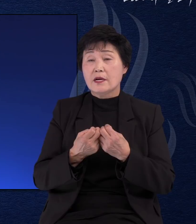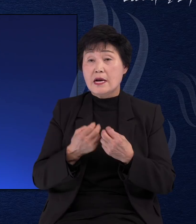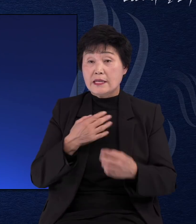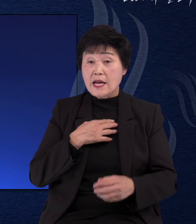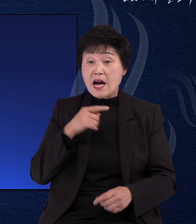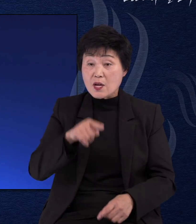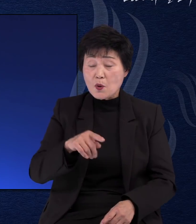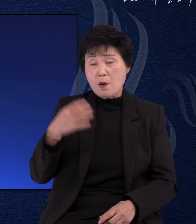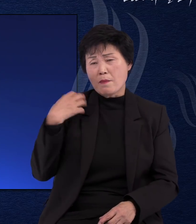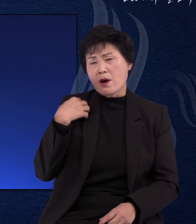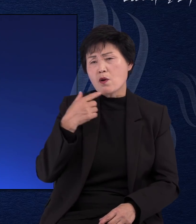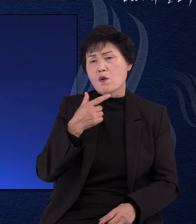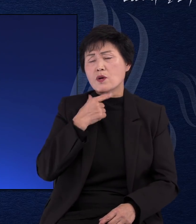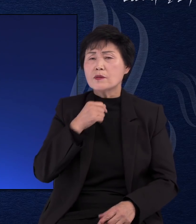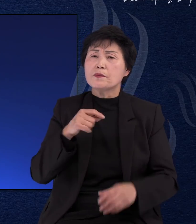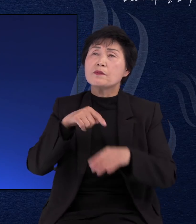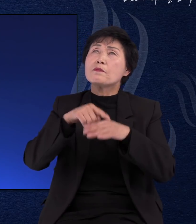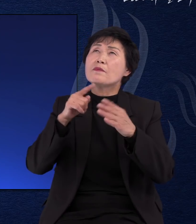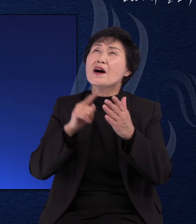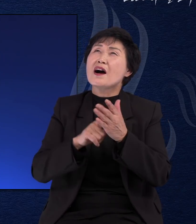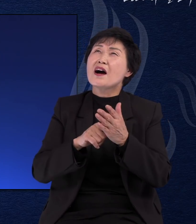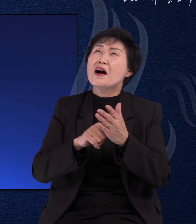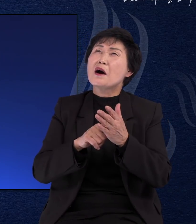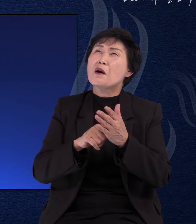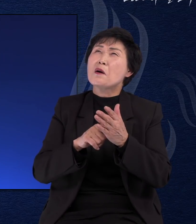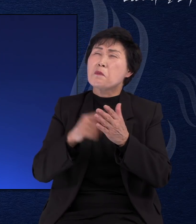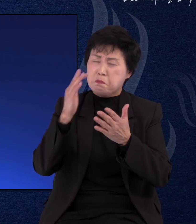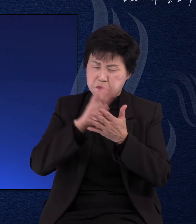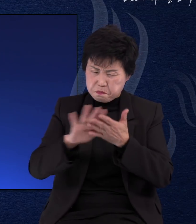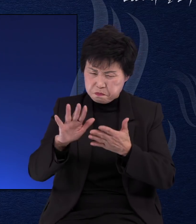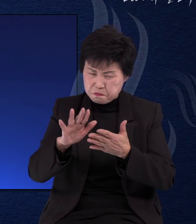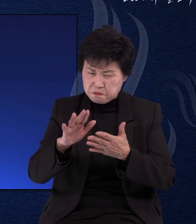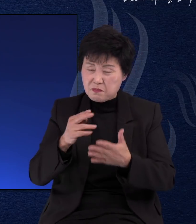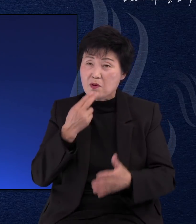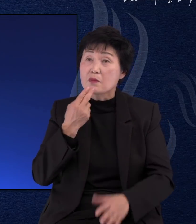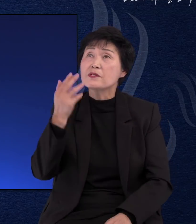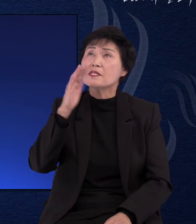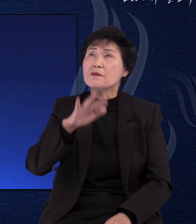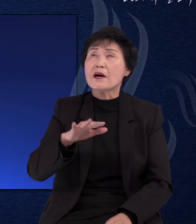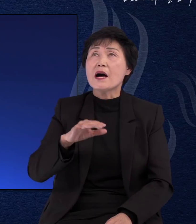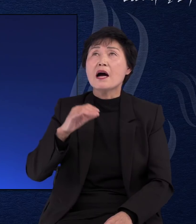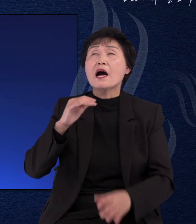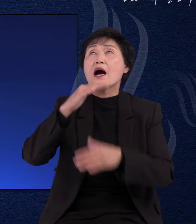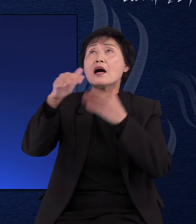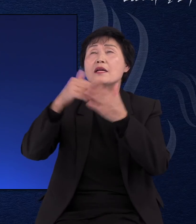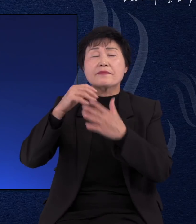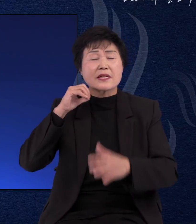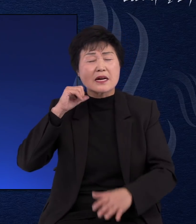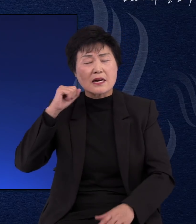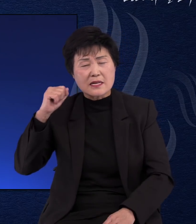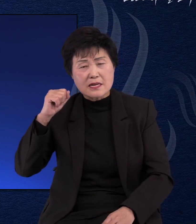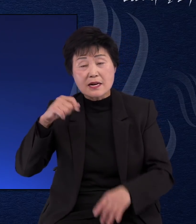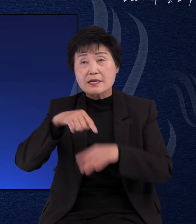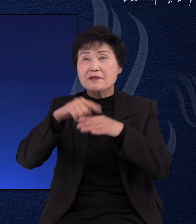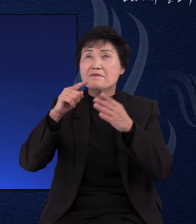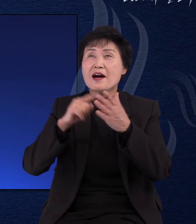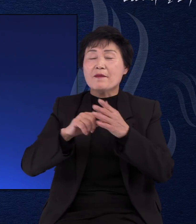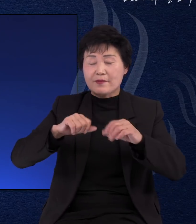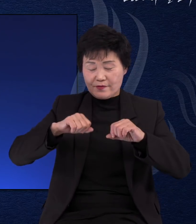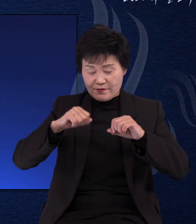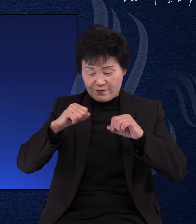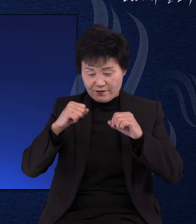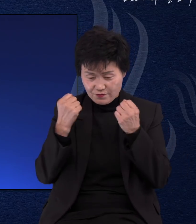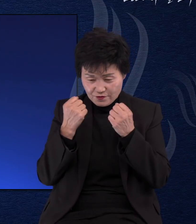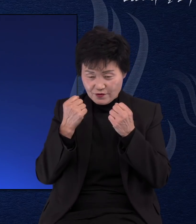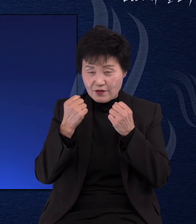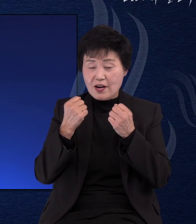0.001%도 없이 하나님 앞에 도살장으로 끌려가는 심정으로 순종을 하고 2002년 8월 첫 주에 목회를